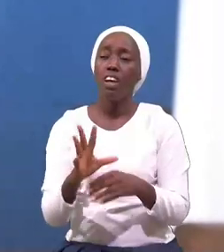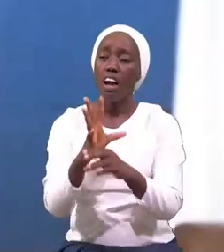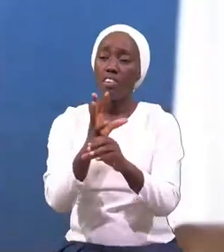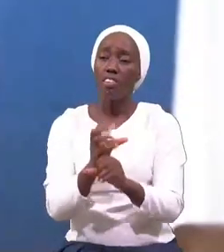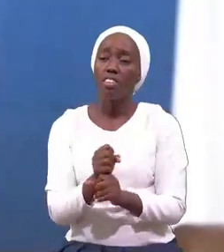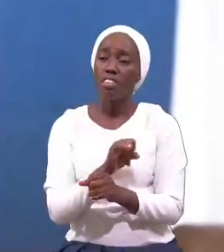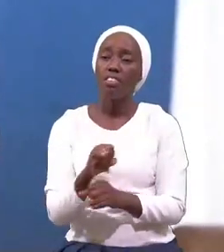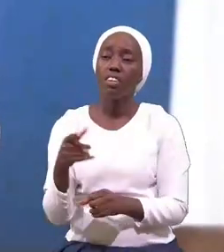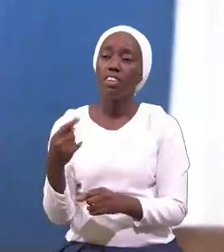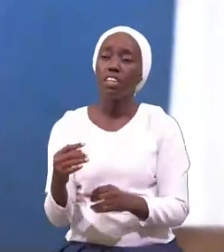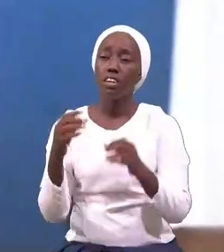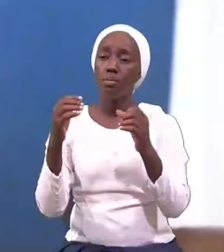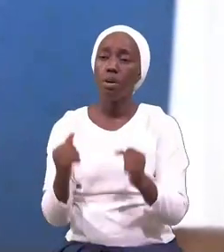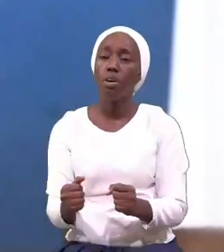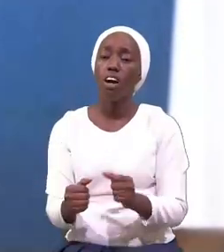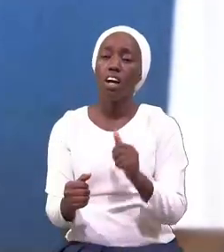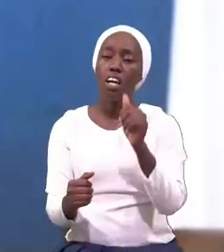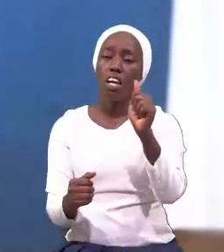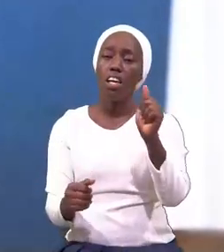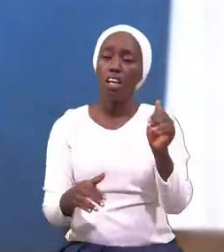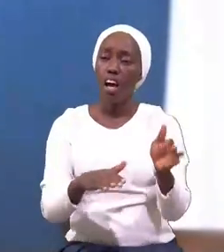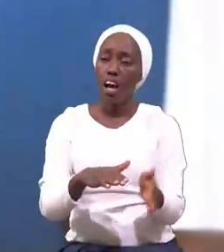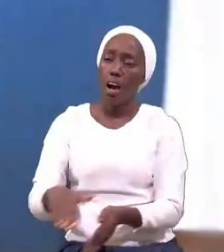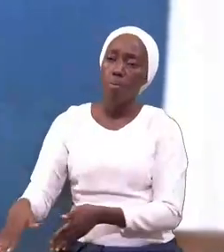reçu la puissance,